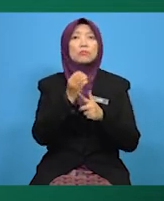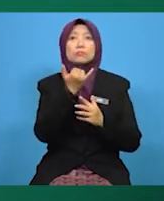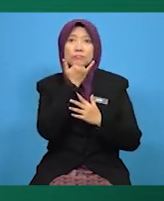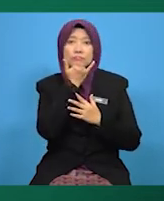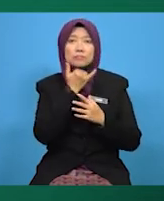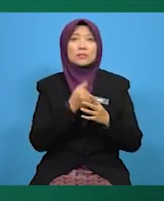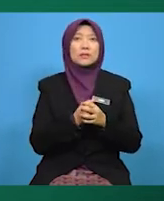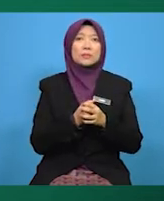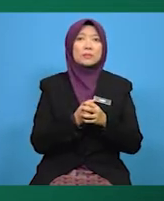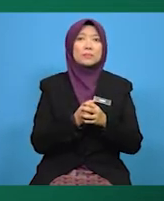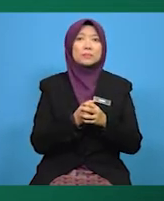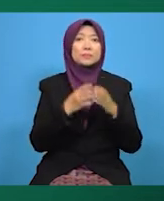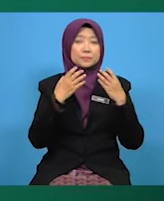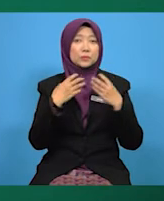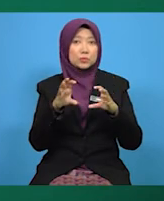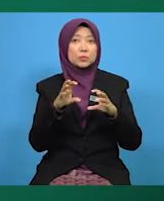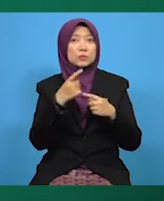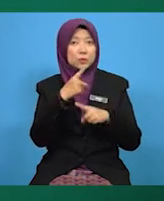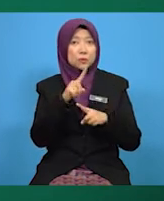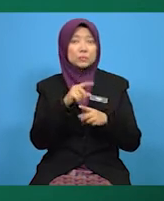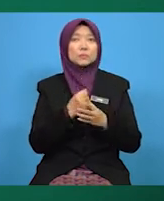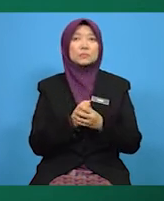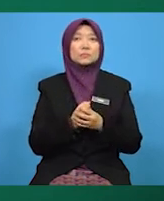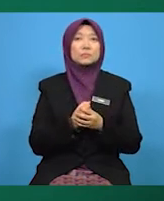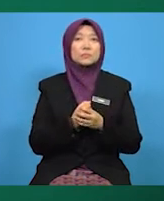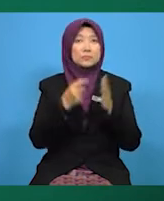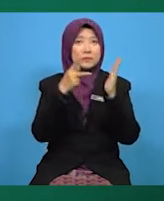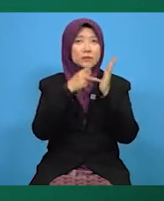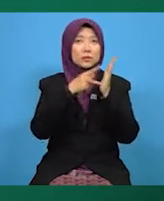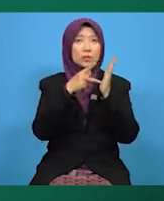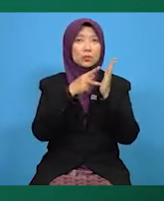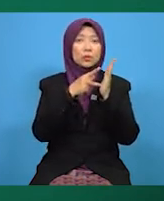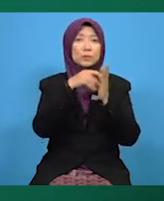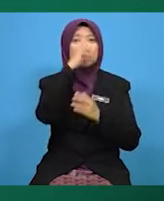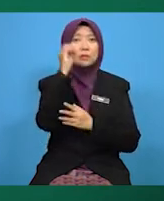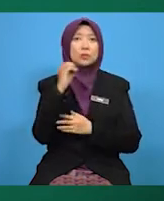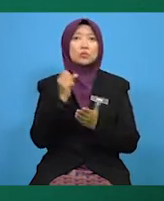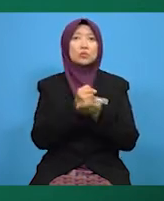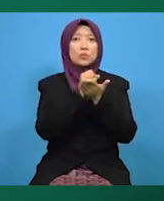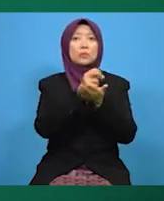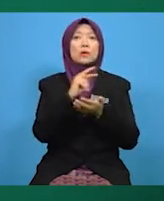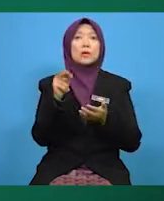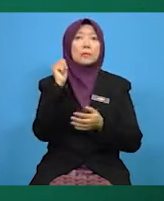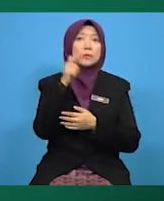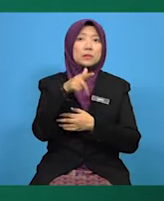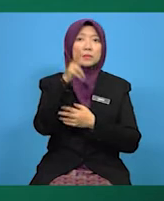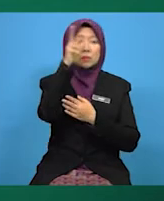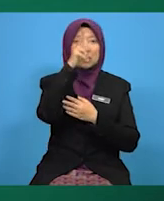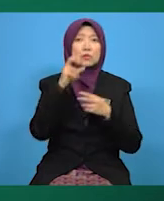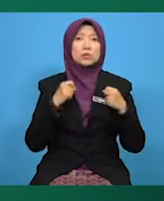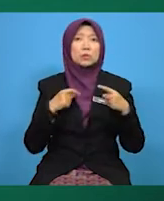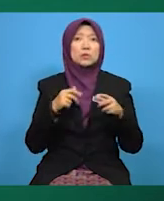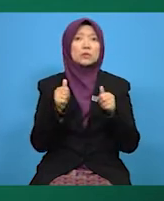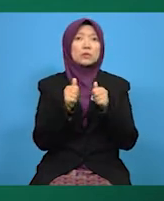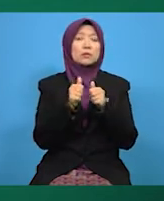tidak. Cuba jawab soalan berikutnya. Hitung peratus sumbangan perbelanjaan penggunaan swasta